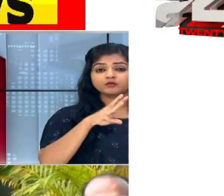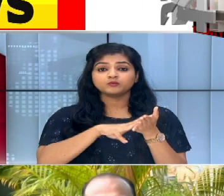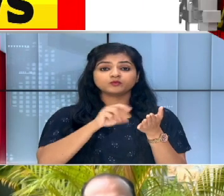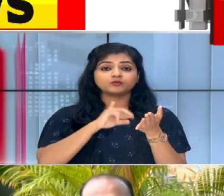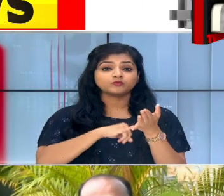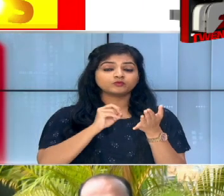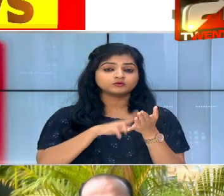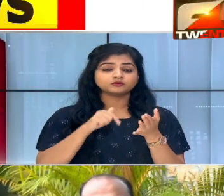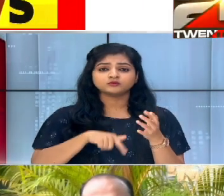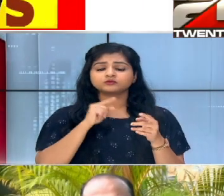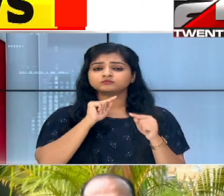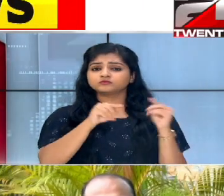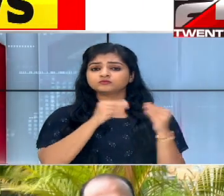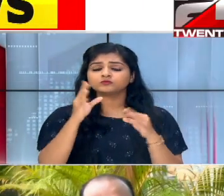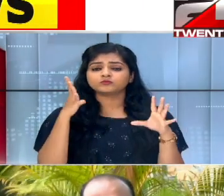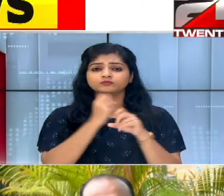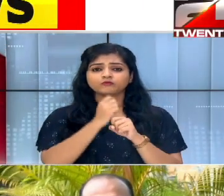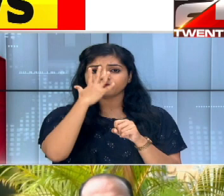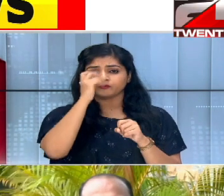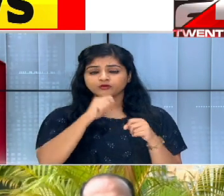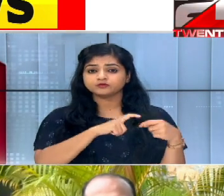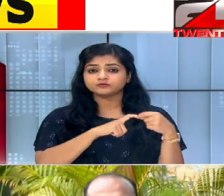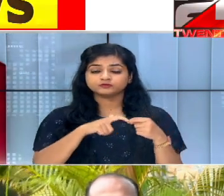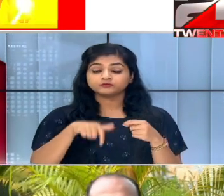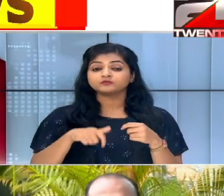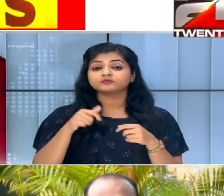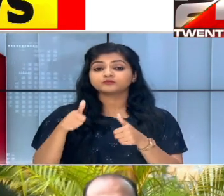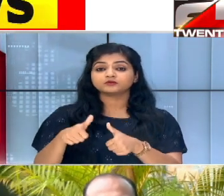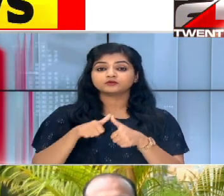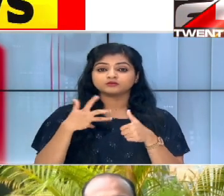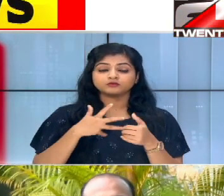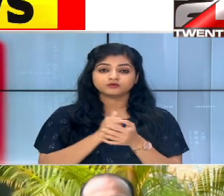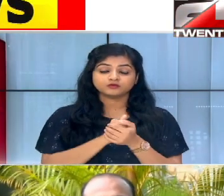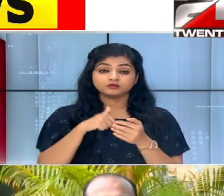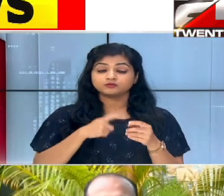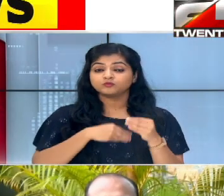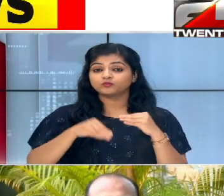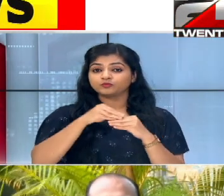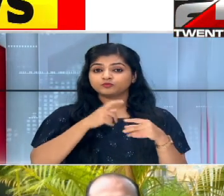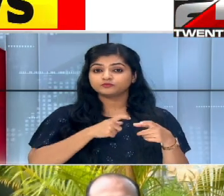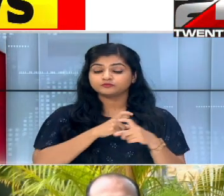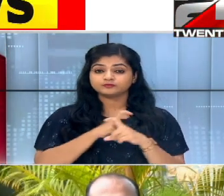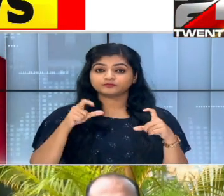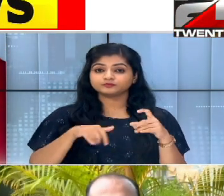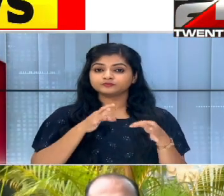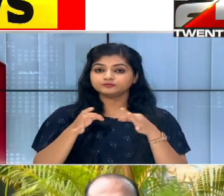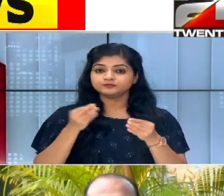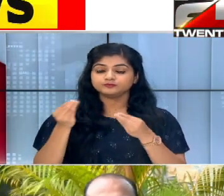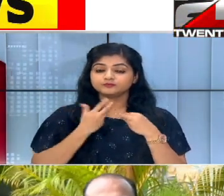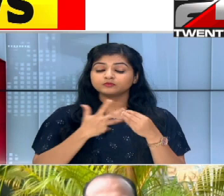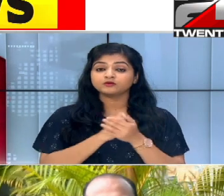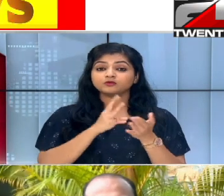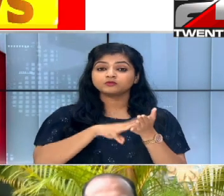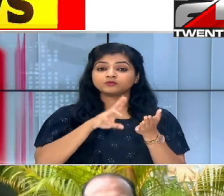പറയുന്നില്ല എന്ന് പലപ്പോഴും നമ്മൾ ചോദിച്ചതാണ്. ഇന്ന് പലപ്പോഴും അദ്ദേഹം മറുപടി പറയുകയും ചെയ്തു. ഇന്ന് കുറച്ചുകൂടി വ്യക്തമായി അദ്ദേഹം അക്കാര്യത്തിൽ നിലപാട് വ്യക്തമാക്കിയിട്ടുണ്ട്. അതായത് മോൺസൺ മാവുങ്കൽ